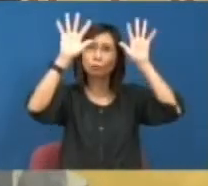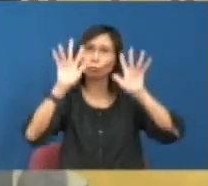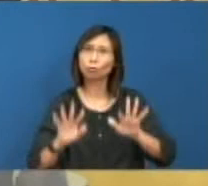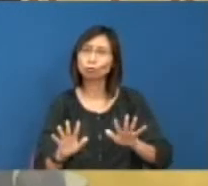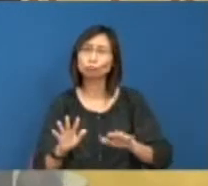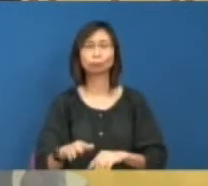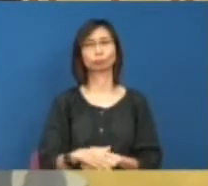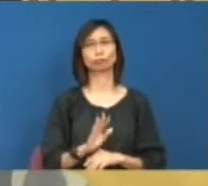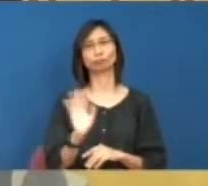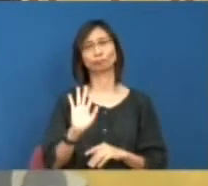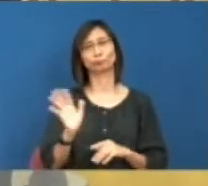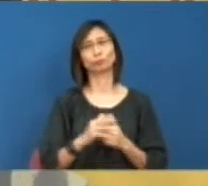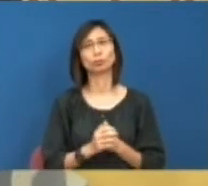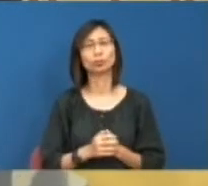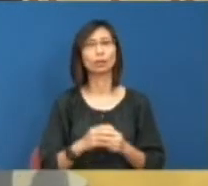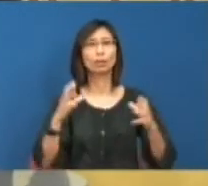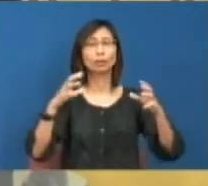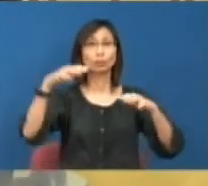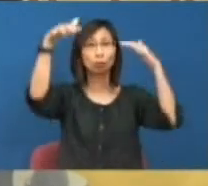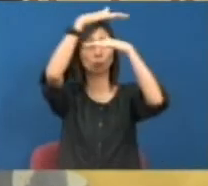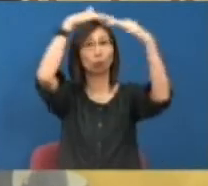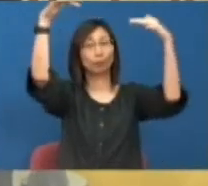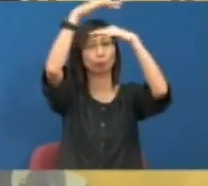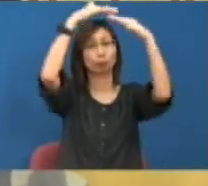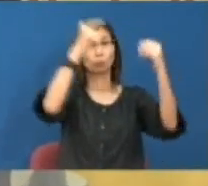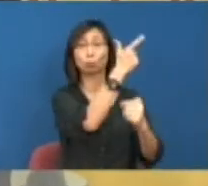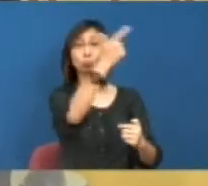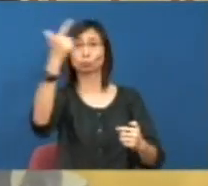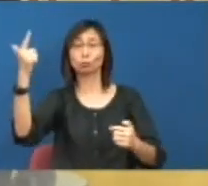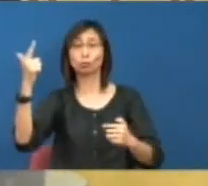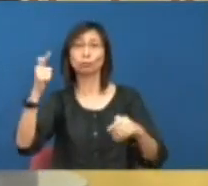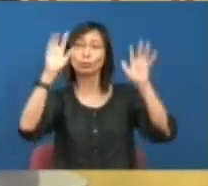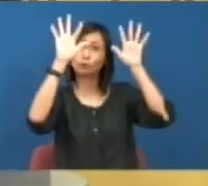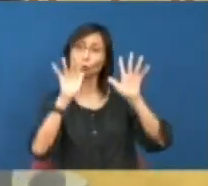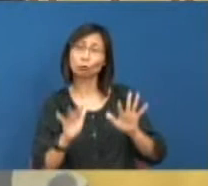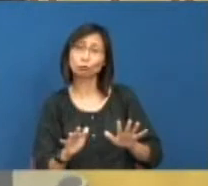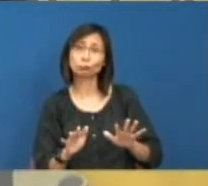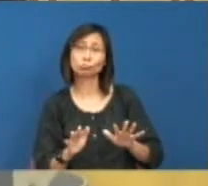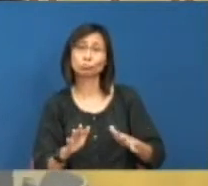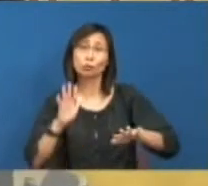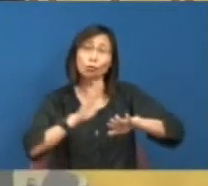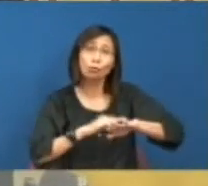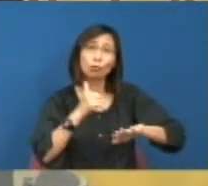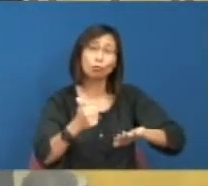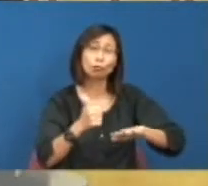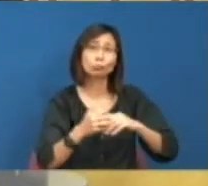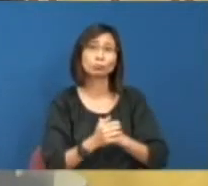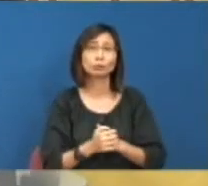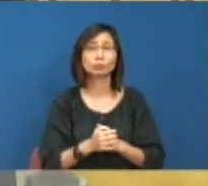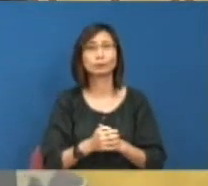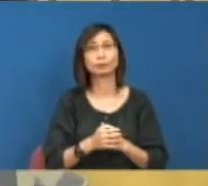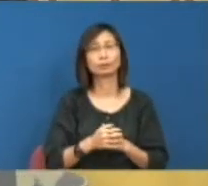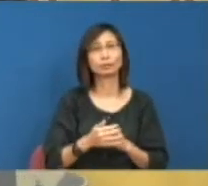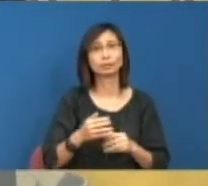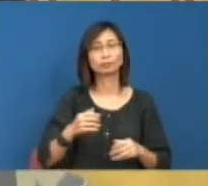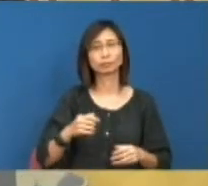會好似啲雲多嗰頭嘅要落雨普，要呢個甘霖，佢變咗一啲及時雨咁去普度眾生，即係